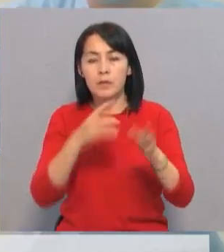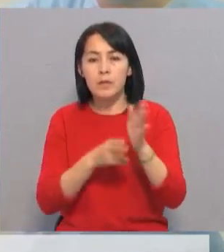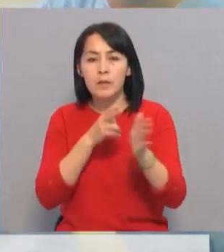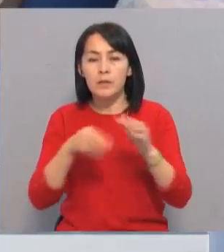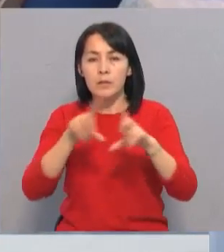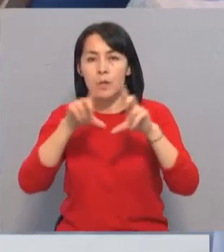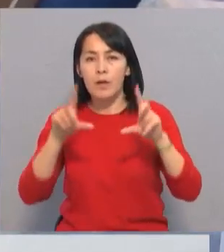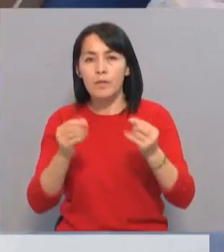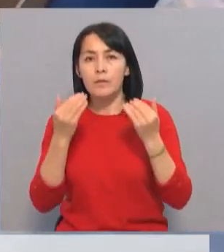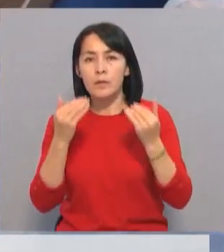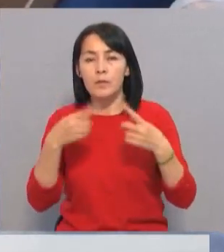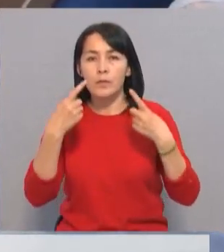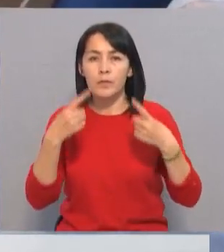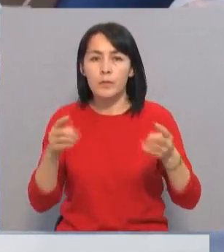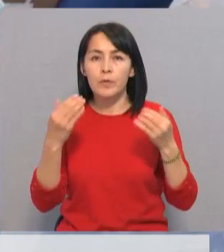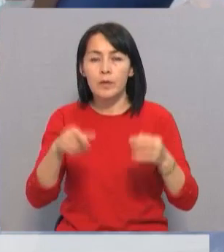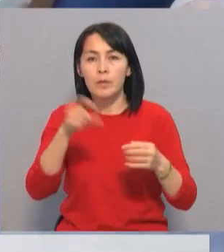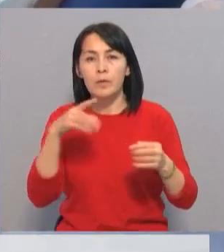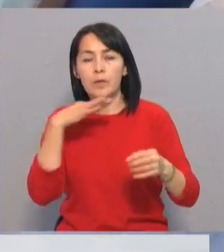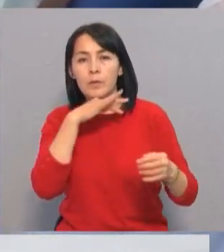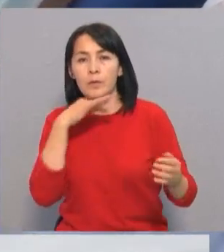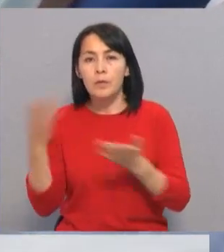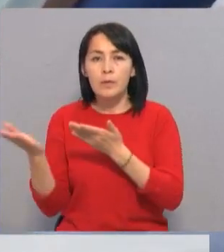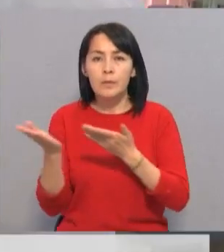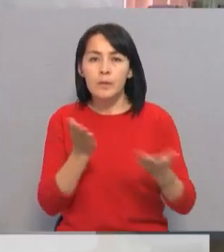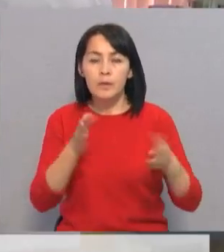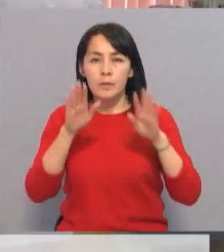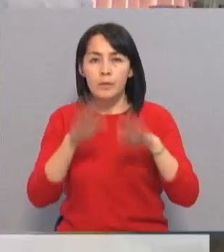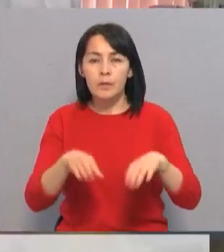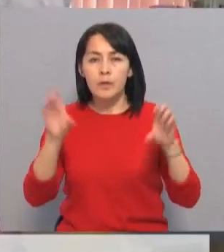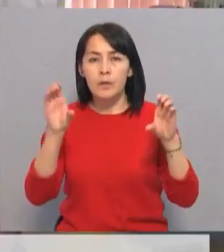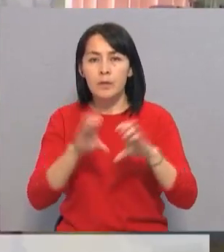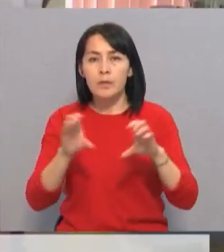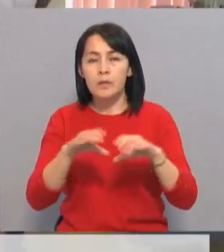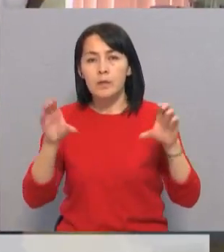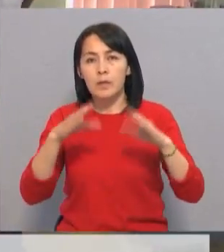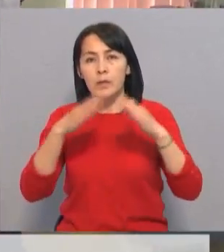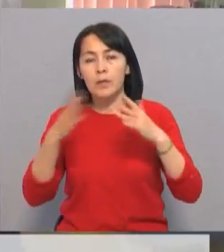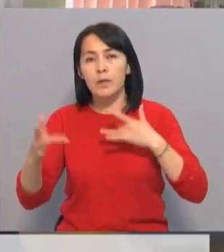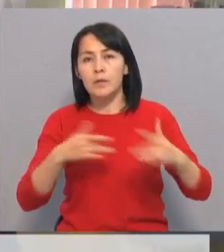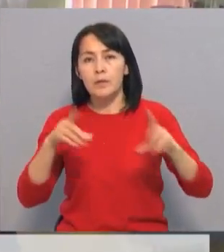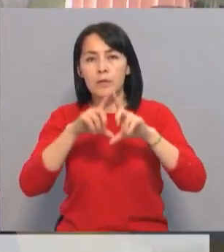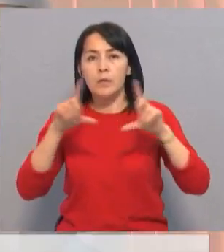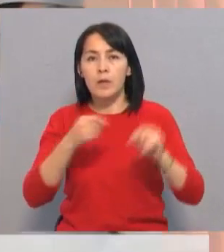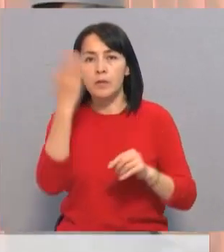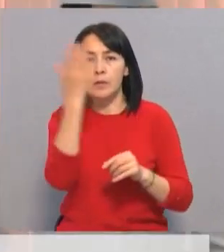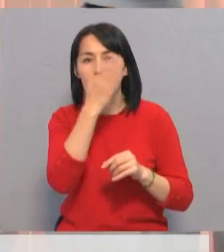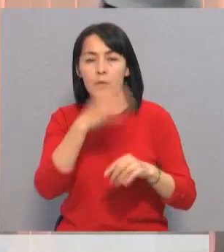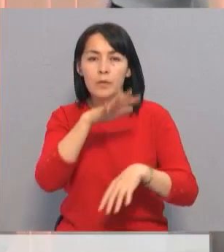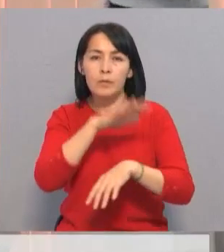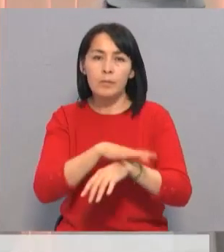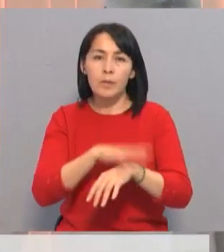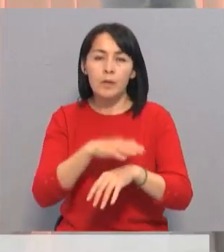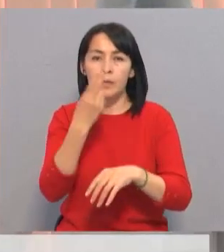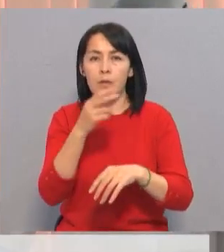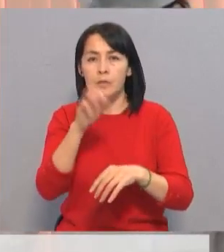железнодорожные вокзалы, автовокзалы, рынки, торгово-развлекательные центры, торговые дома, театры, кинотеатры, цоны, банки и все